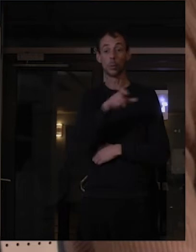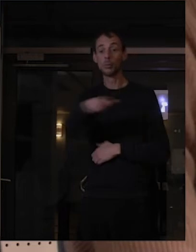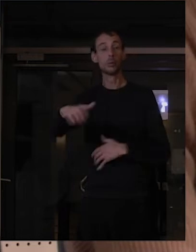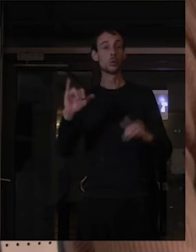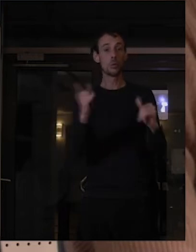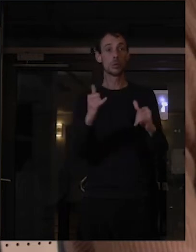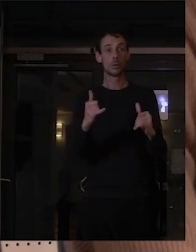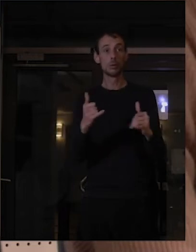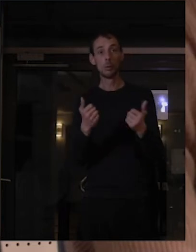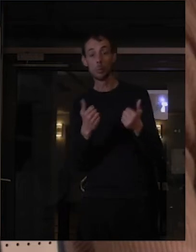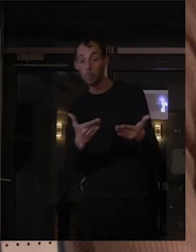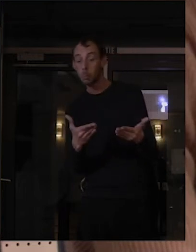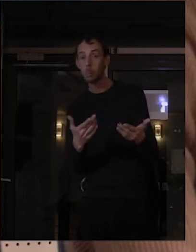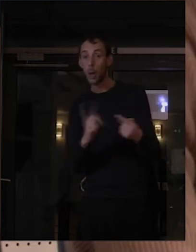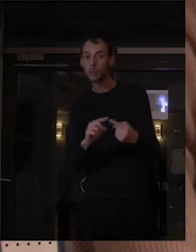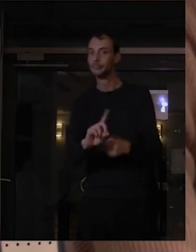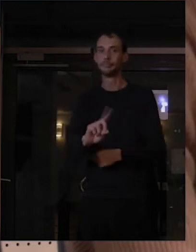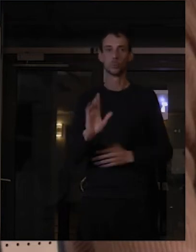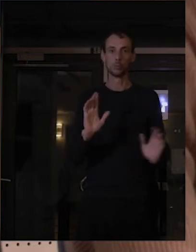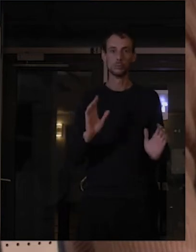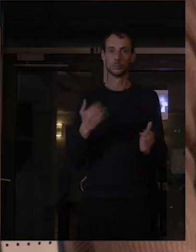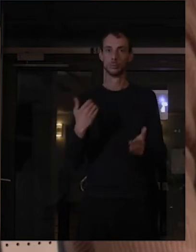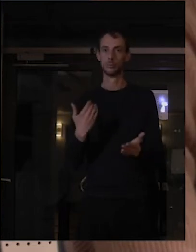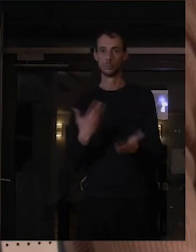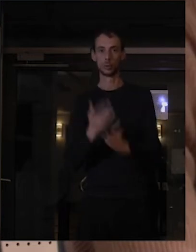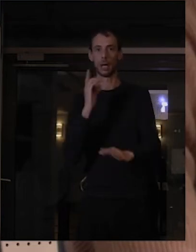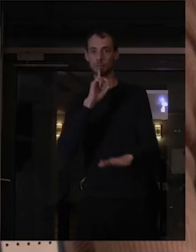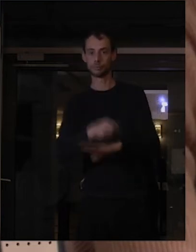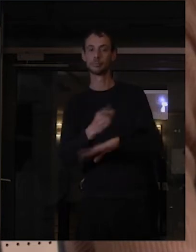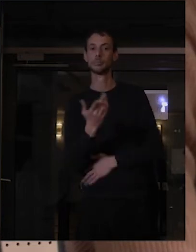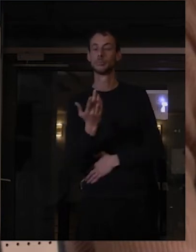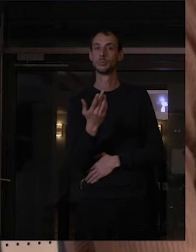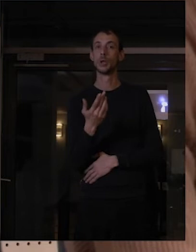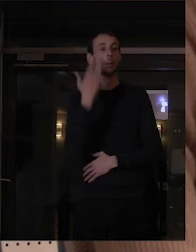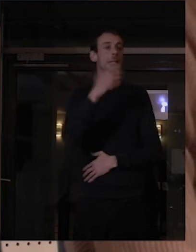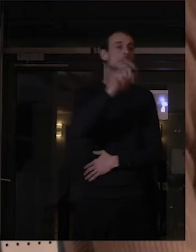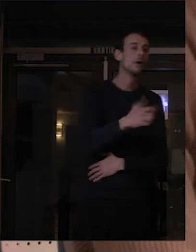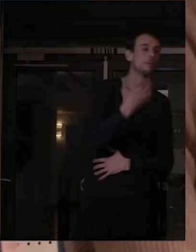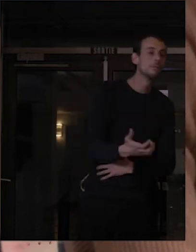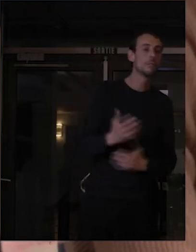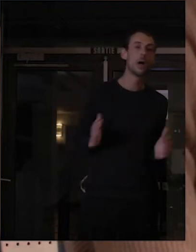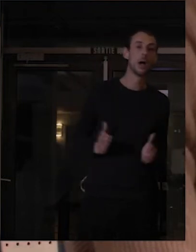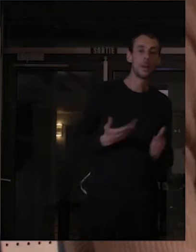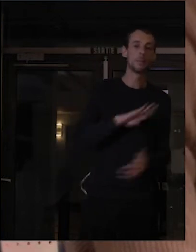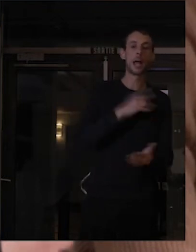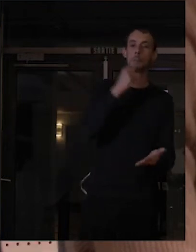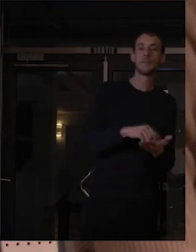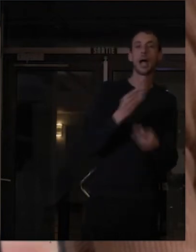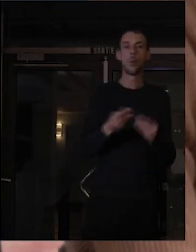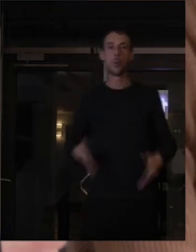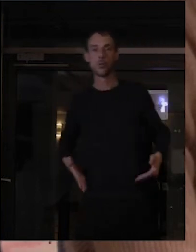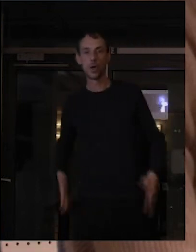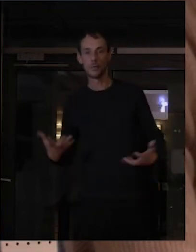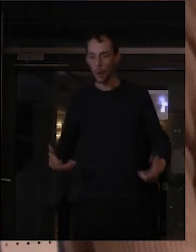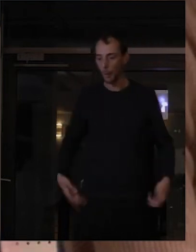c'est-à-dire que on devrait pouvoir avoir le choix, effectivement, d'avoir un maillot cintré parce qu'on préfère, ou d'avoir un short légèrement plus ample parce qu'on est plus à